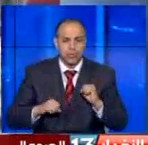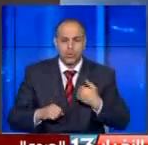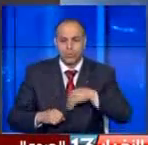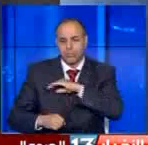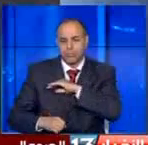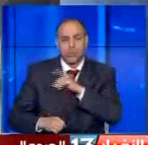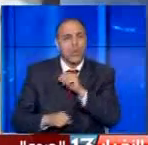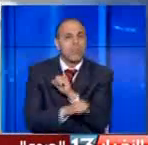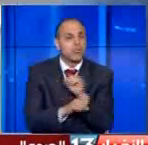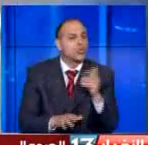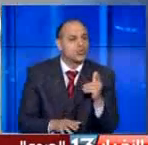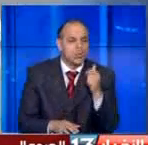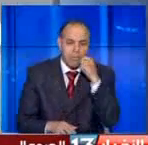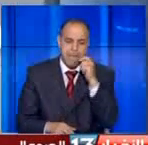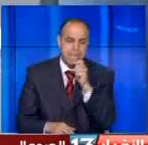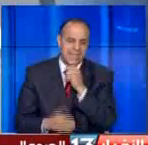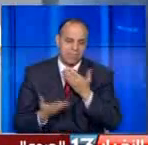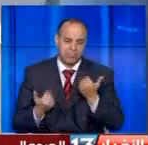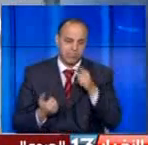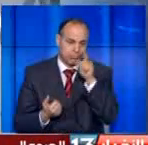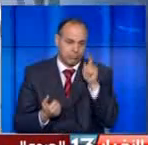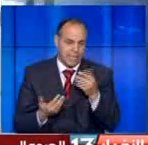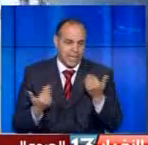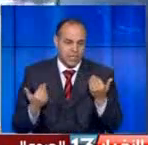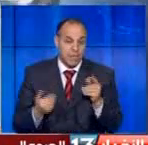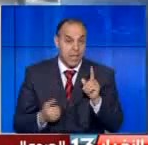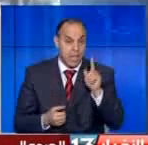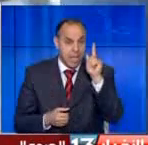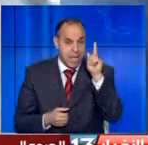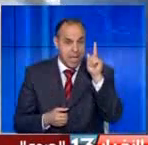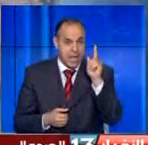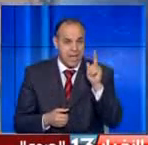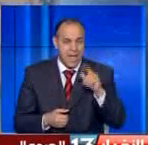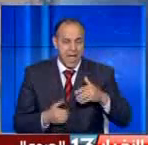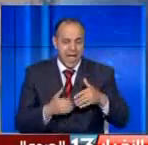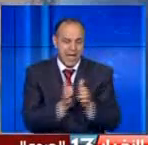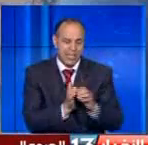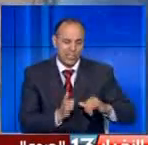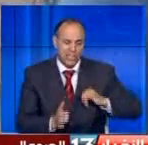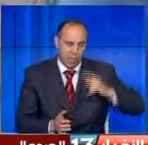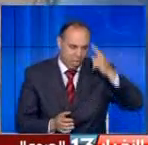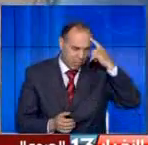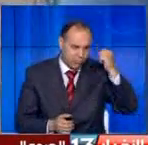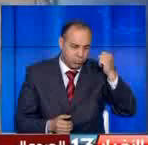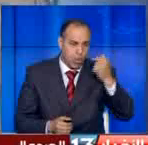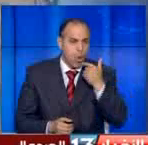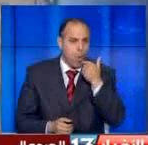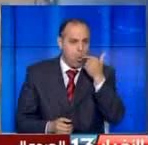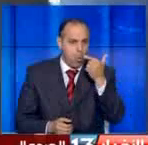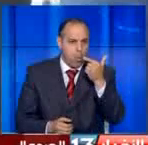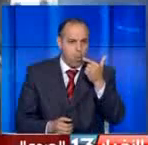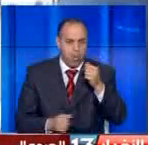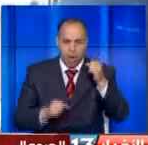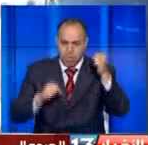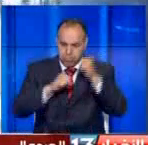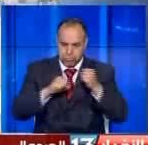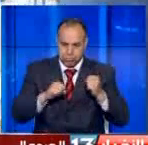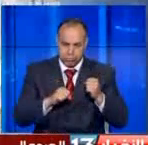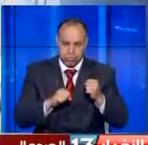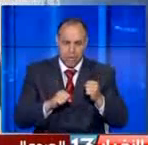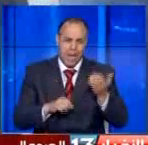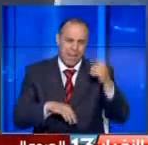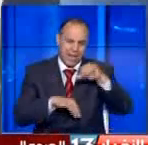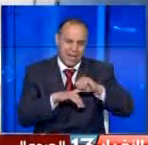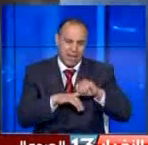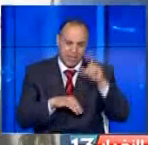جهة مسؤوليتها عن أي من التفجيرين، إلا أن حركة الشباب الإرهابية المتطرفة صعدت من تفجيراتها في